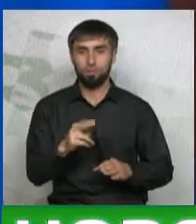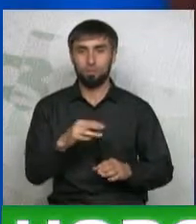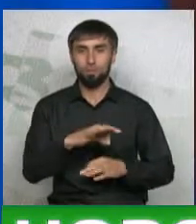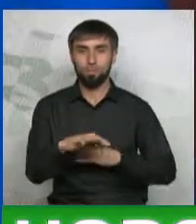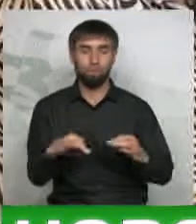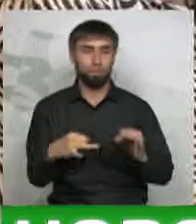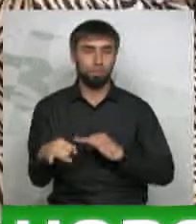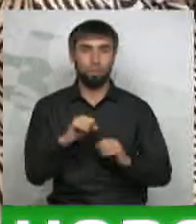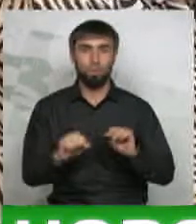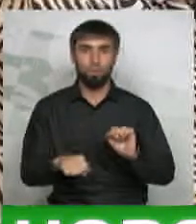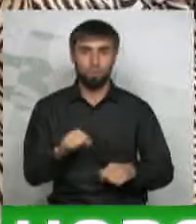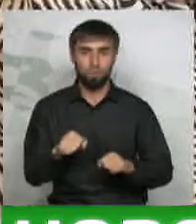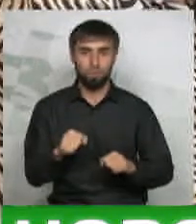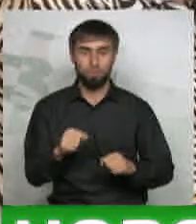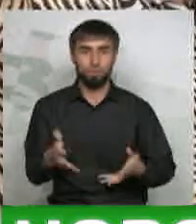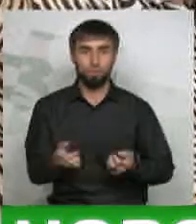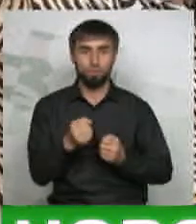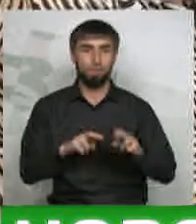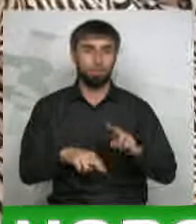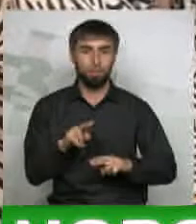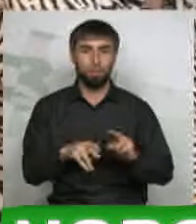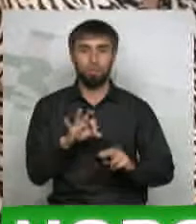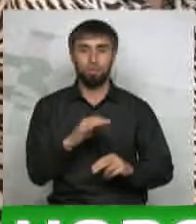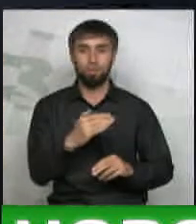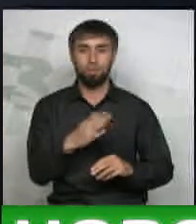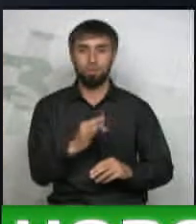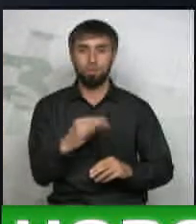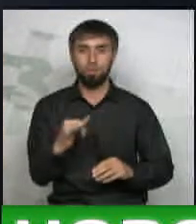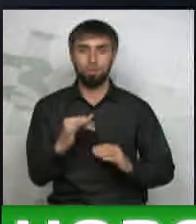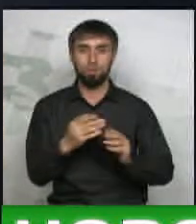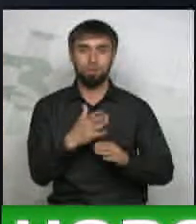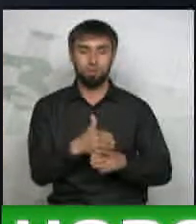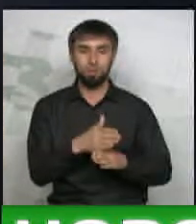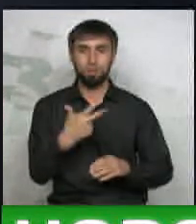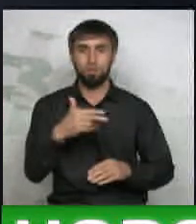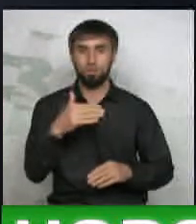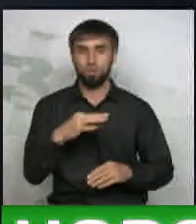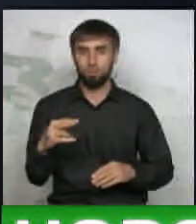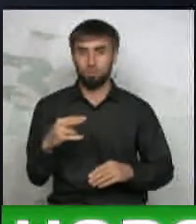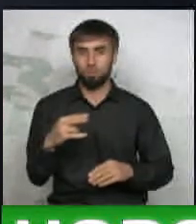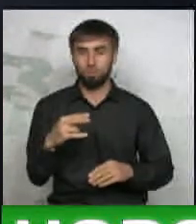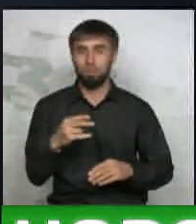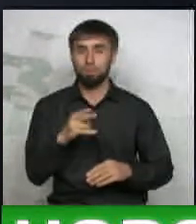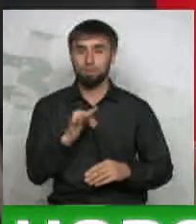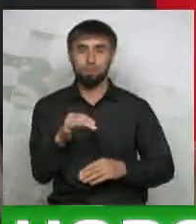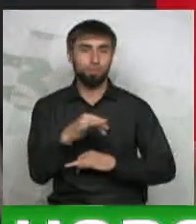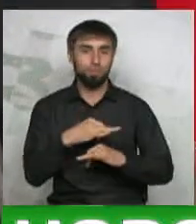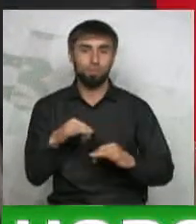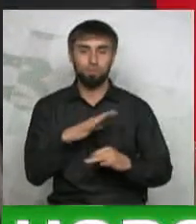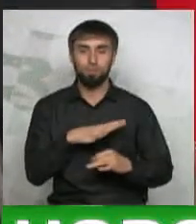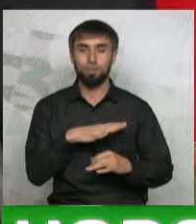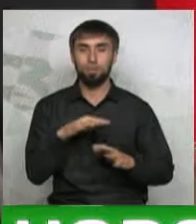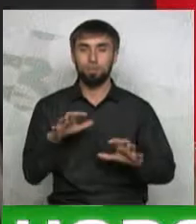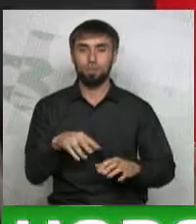проектов. Обсуждается возможность поддержки строительства овощехранилища на 30 тысяч тонн. Также проведены переговоры с